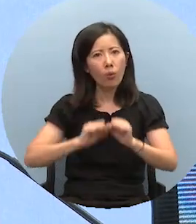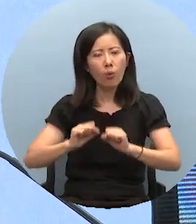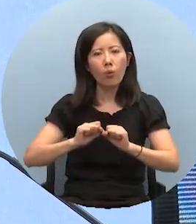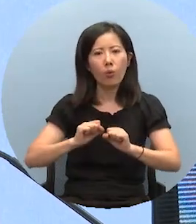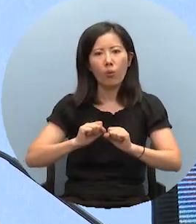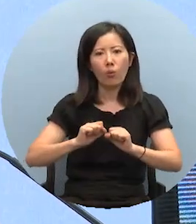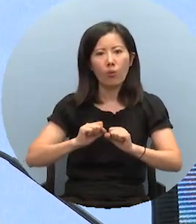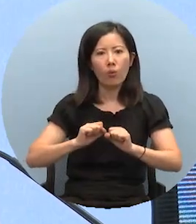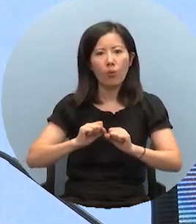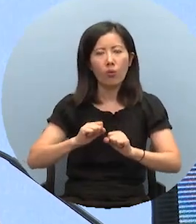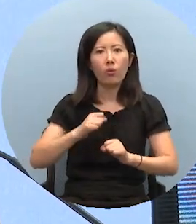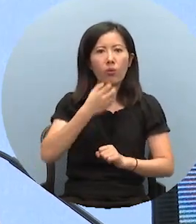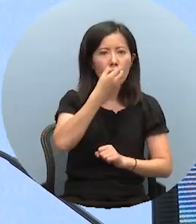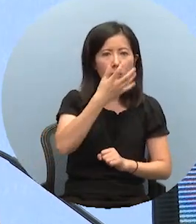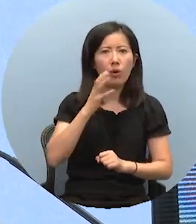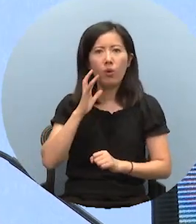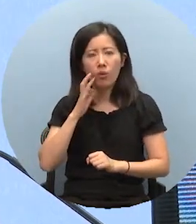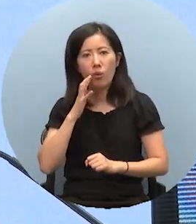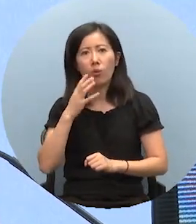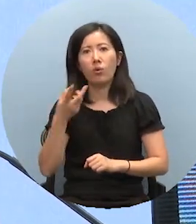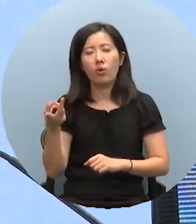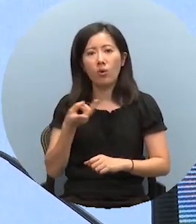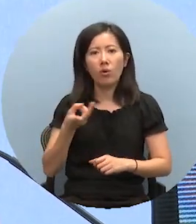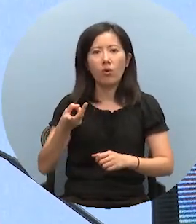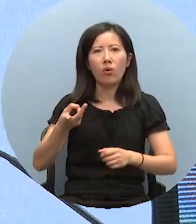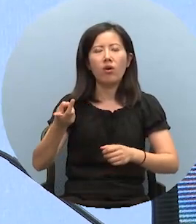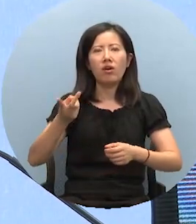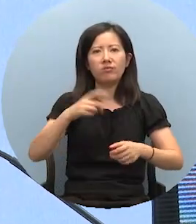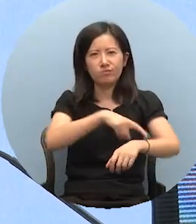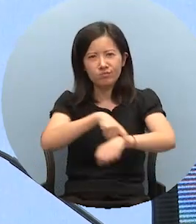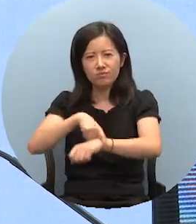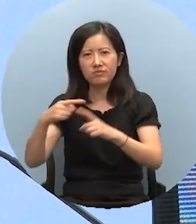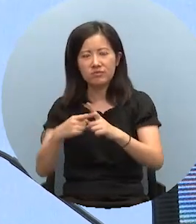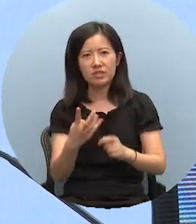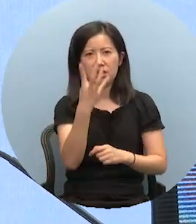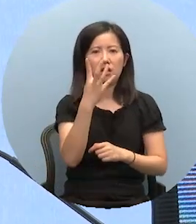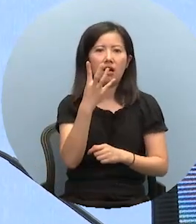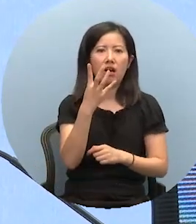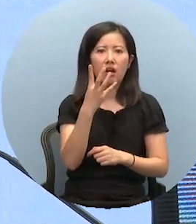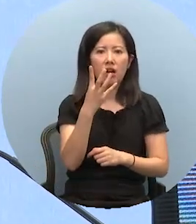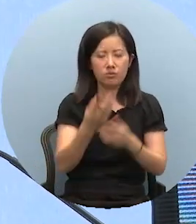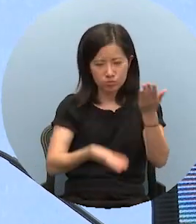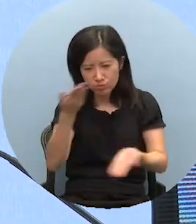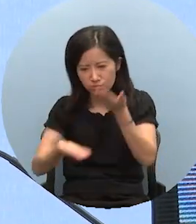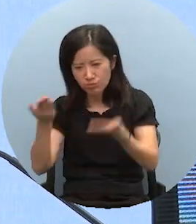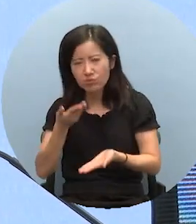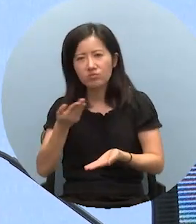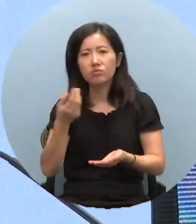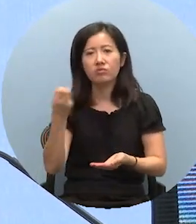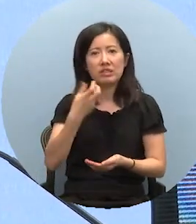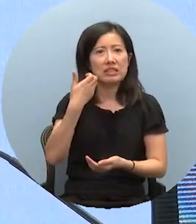動，香港和澳門兩地警方總共拘捕了4個人，並且檢獲或者凍